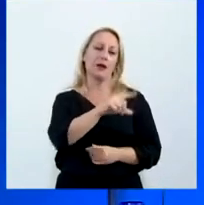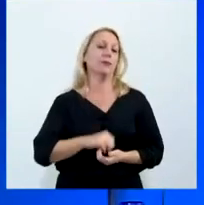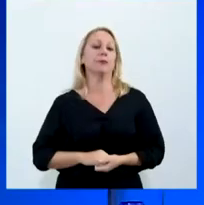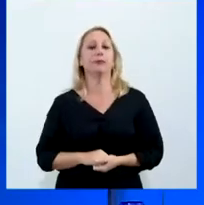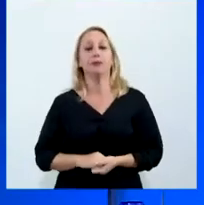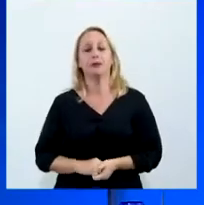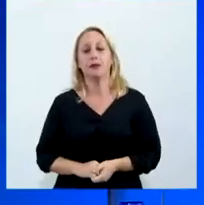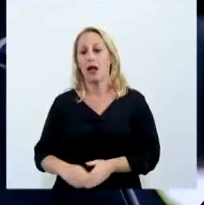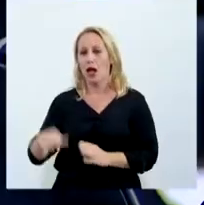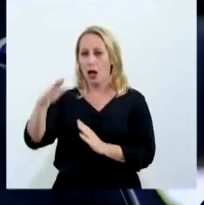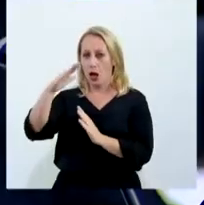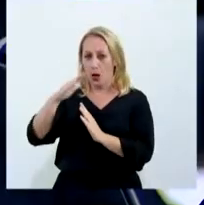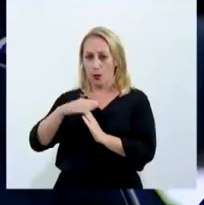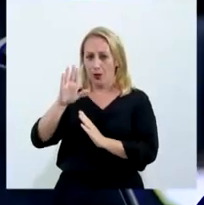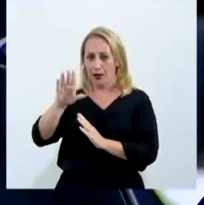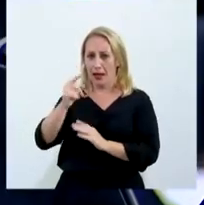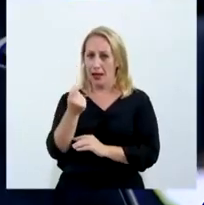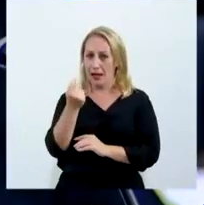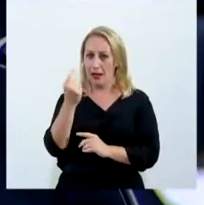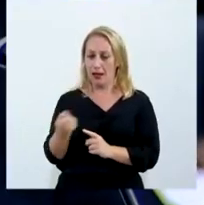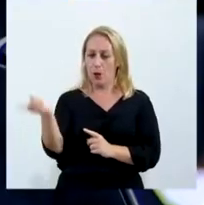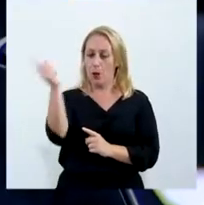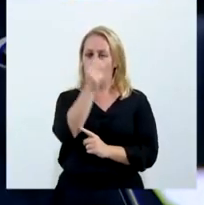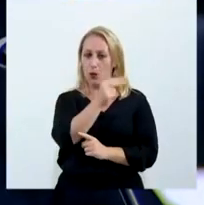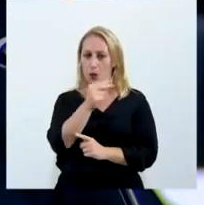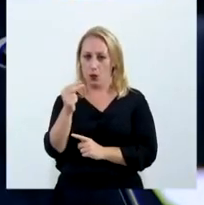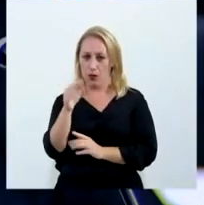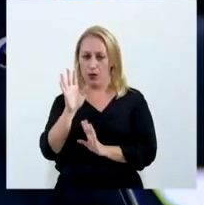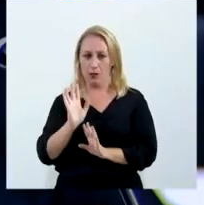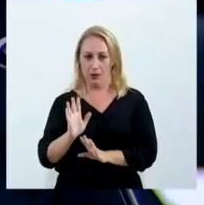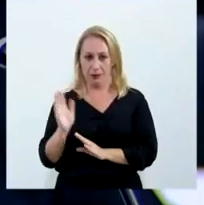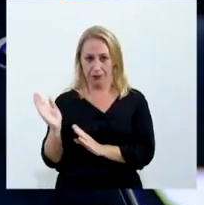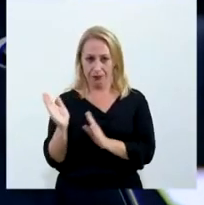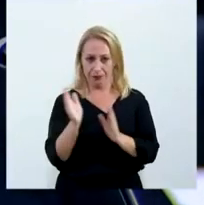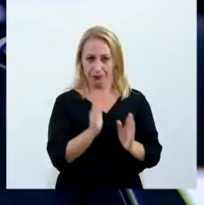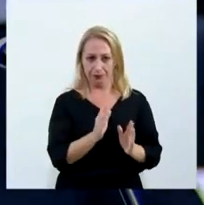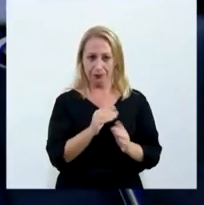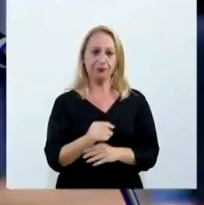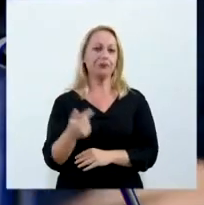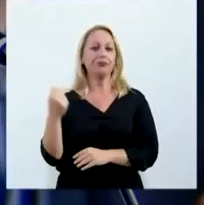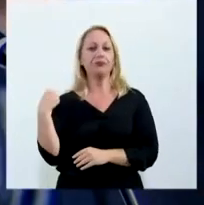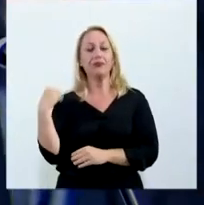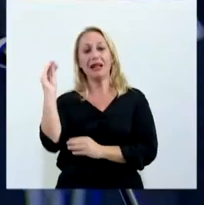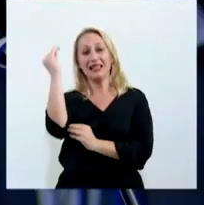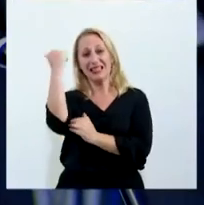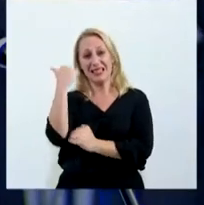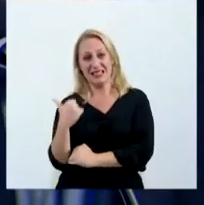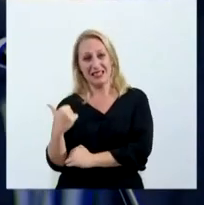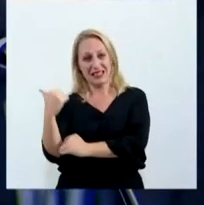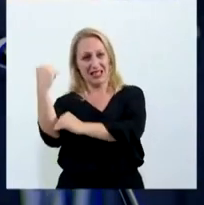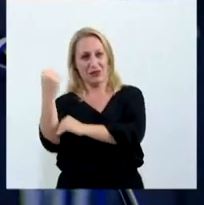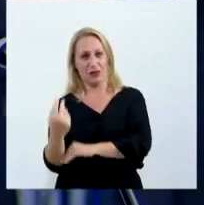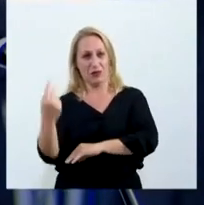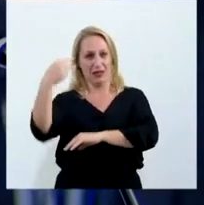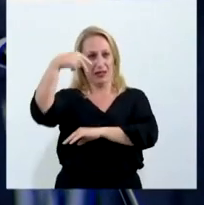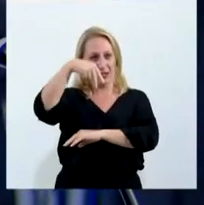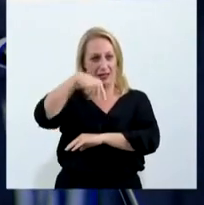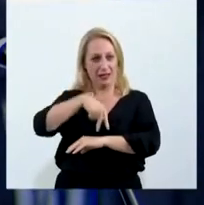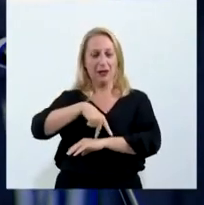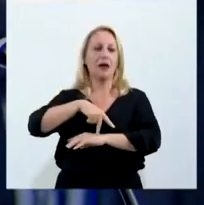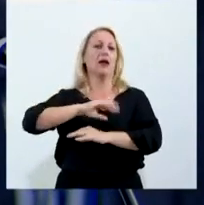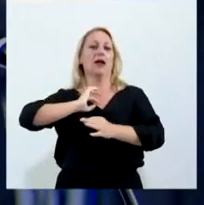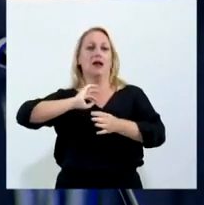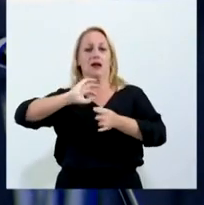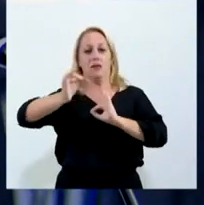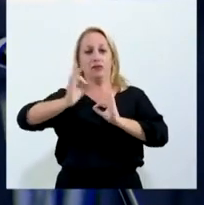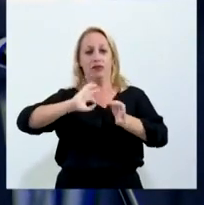κύριε Πρόεδρε, θέλω να αλλάξουμε λίγο πεδίο. Με όλα αυτά τα οποία υπόθηκαν από το βήμα της Βουλής, από την Ολομέλεια, μέσα στην Ολομέλεια της